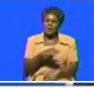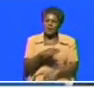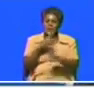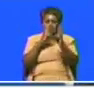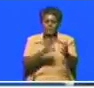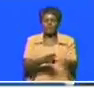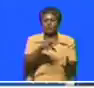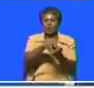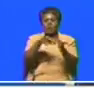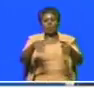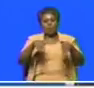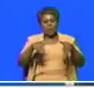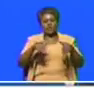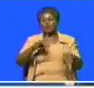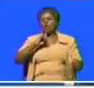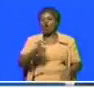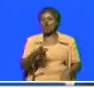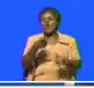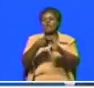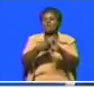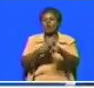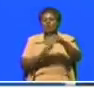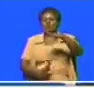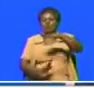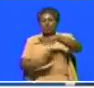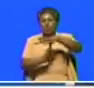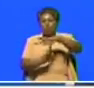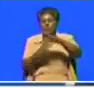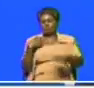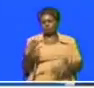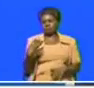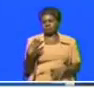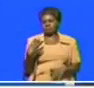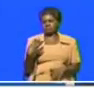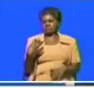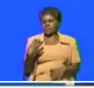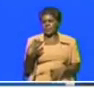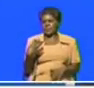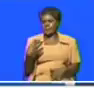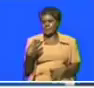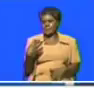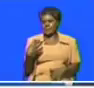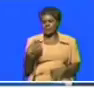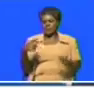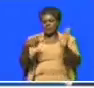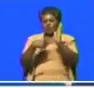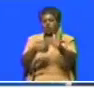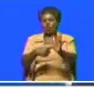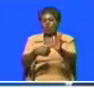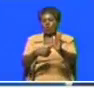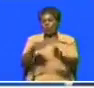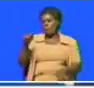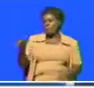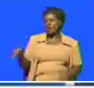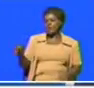wakiripotia, wasubiri maelezo zaidi kutoka kwa wakuu wao. Ni jambo ambalo tuliweza kulipeperusha mapema hii leo